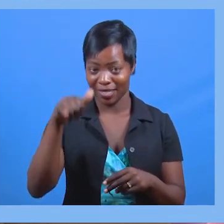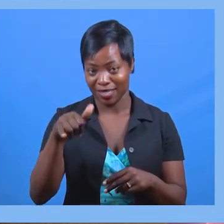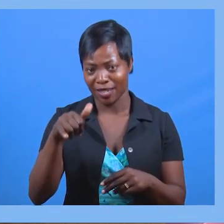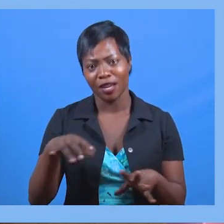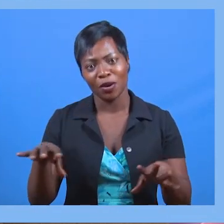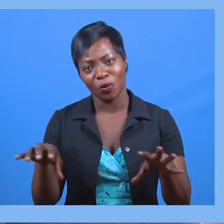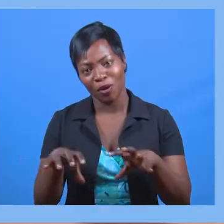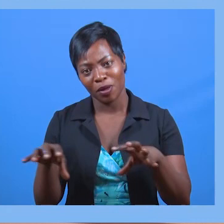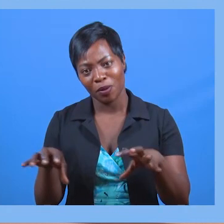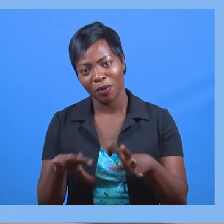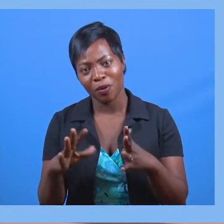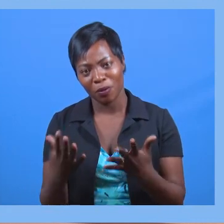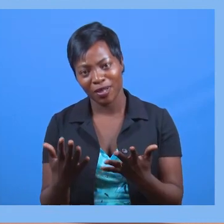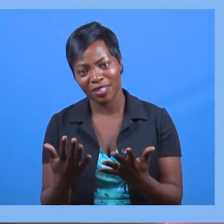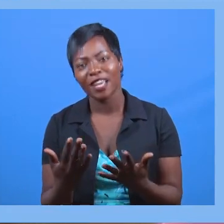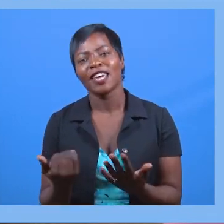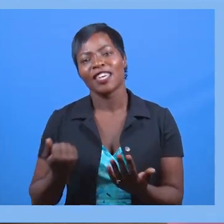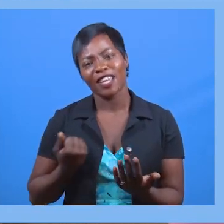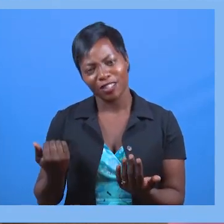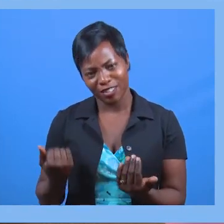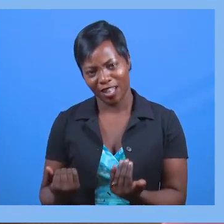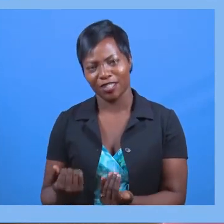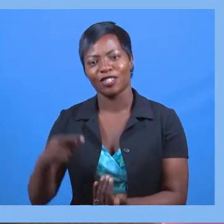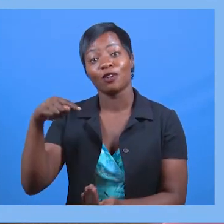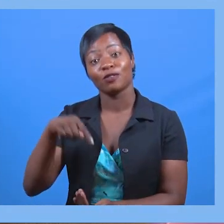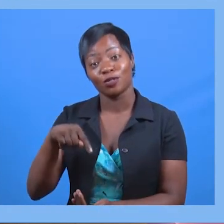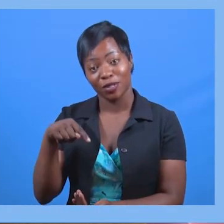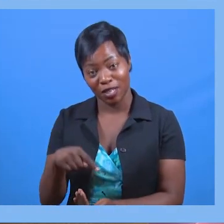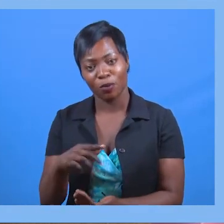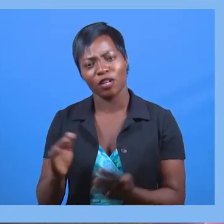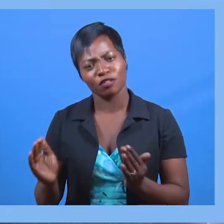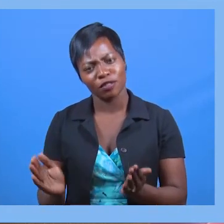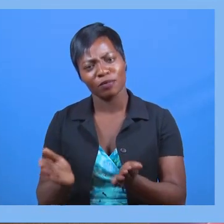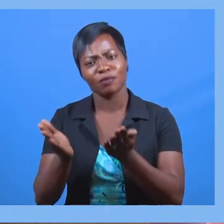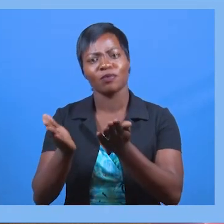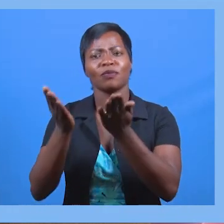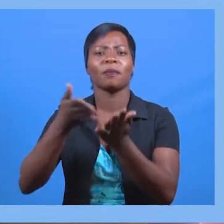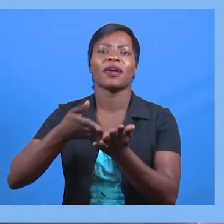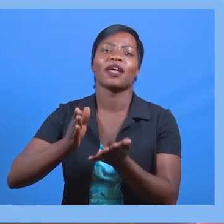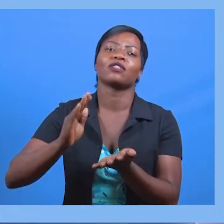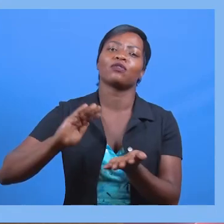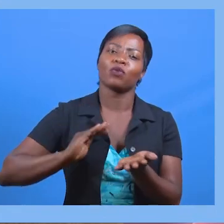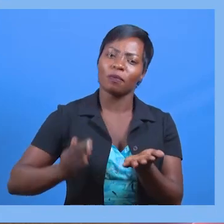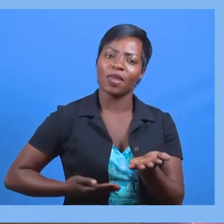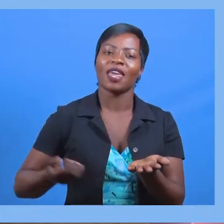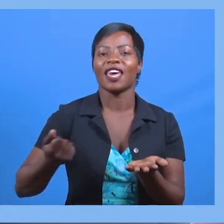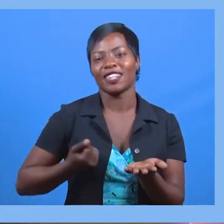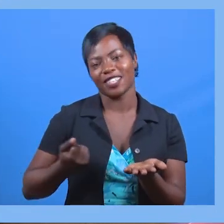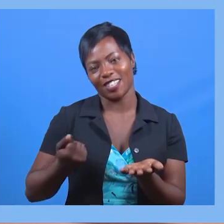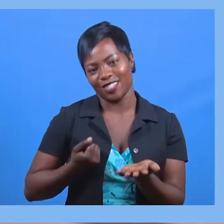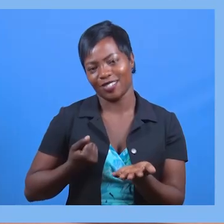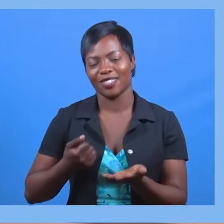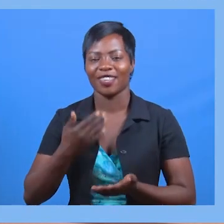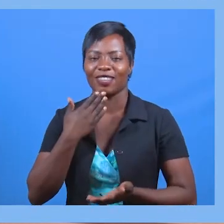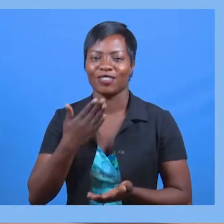Ndinoshandawo nemwanasikana wanhasi. Tiripo pakusimudzira kodzero dzevanasikana nemadzimai echidiki. Mazvita